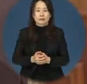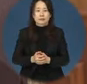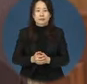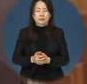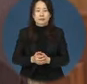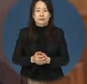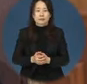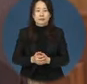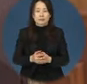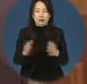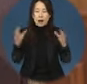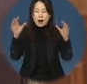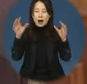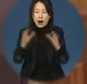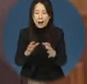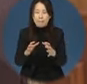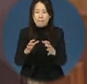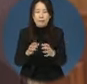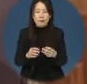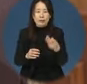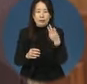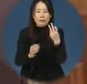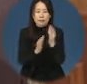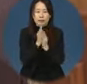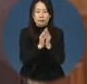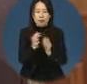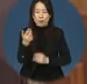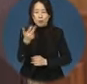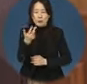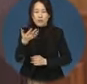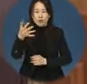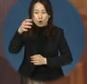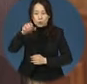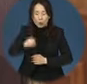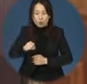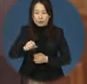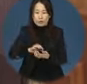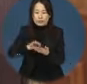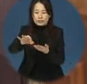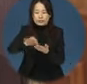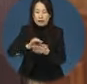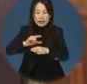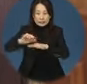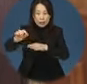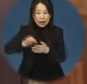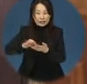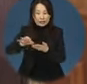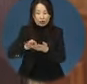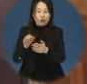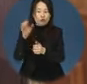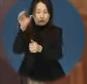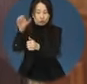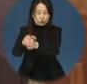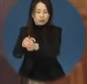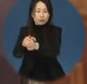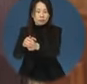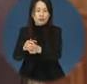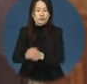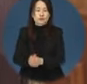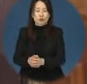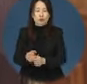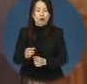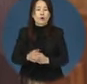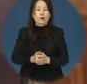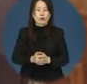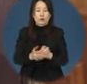제도가 있지만 다 합치면 13조 8 차력 정도를 지방 제작에 확충을 했습니다 그러니까 주인 분들께서 추가로